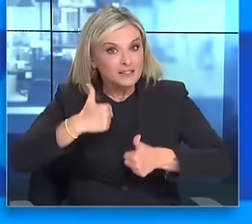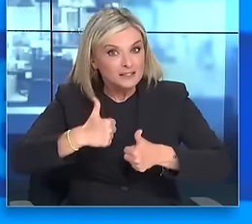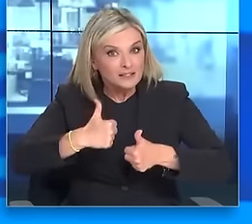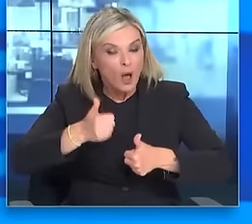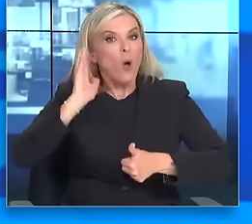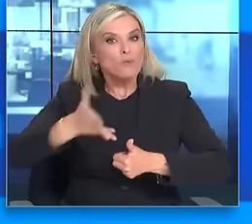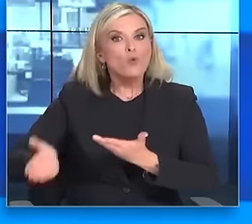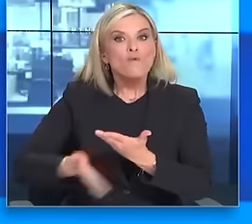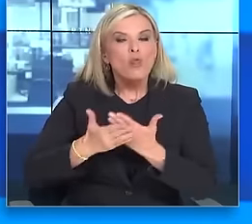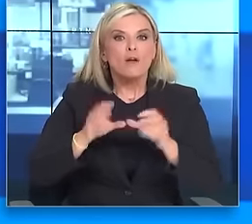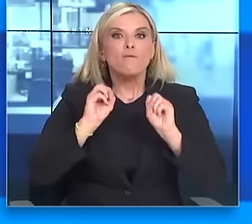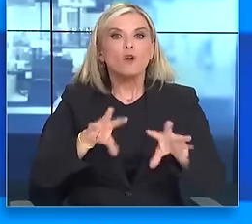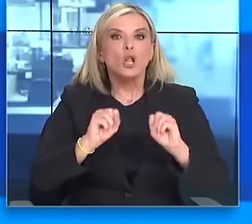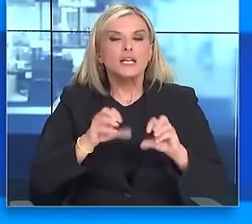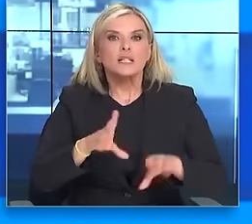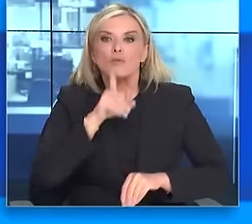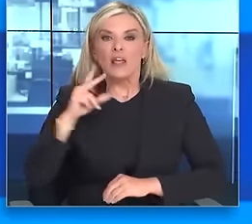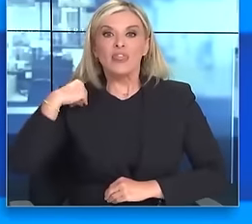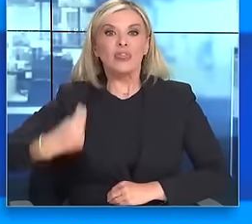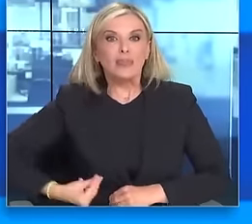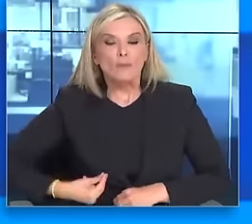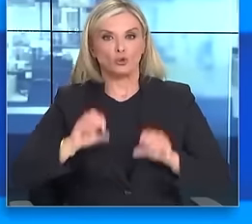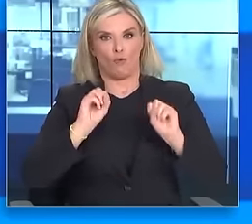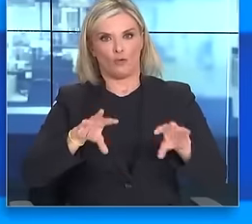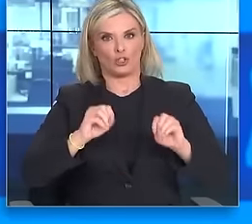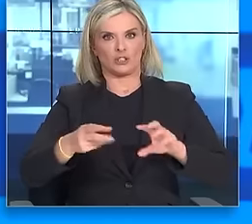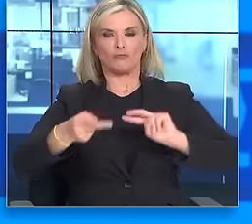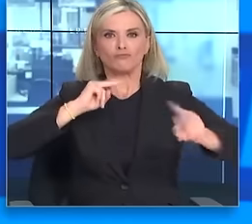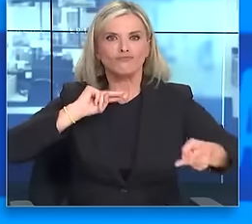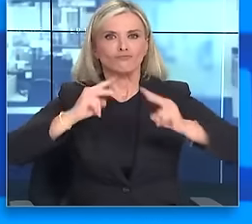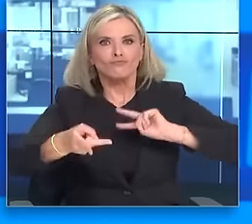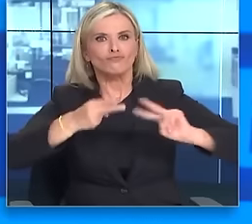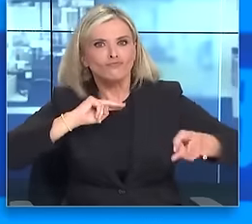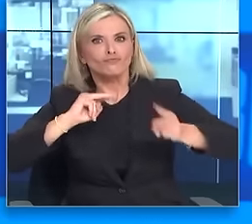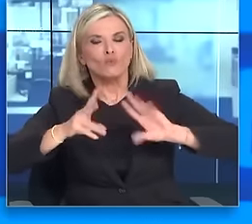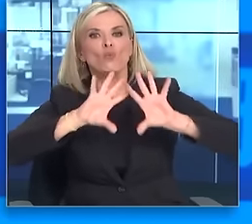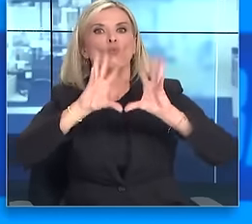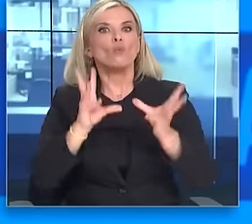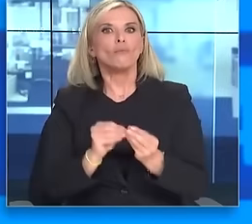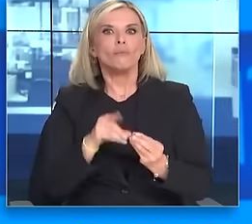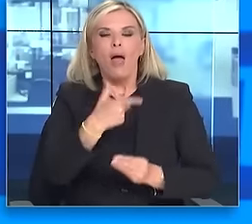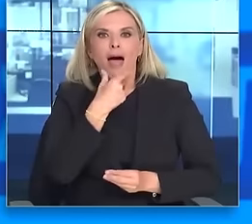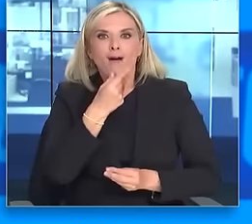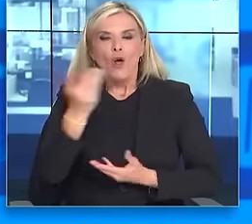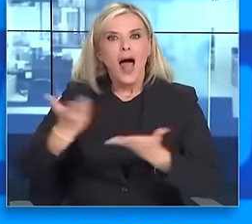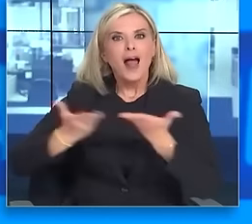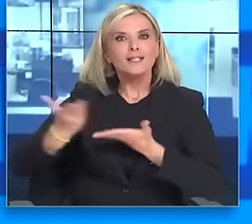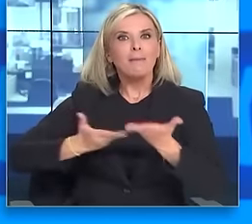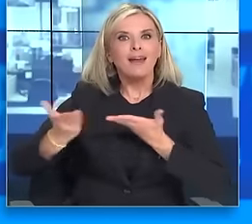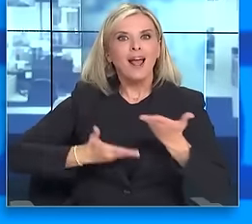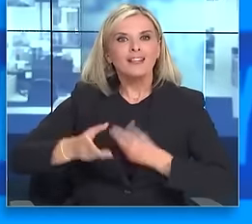η ψηφιακή τάξη είναι μικρή, να τις απαντούν εκείνη τη στιγμή. Αλλιώς θα απαντούν αργότερα. Και καταλαβαίνετε ότι αυτό είναι